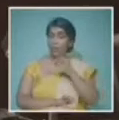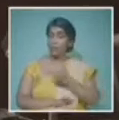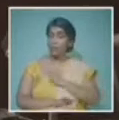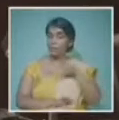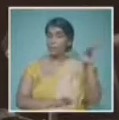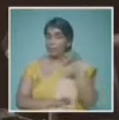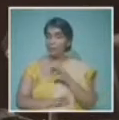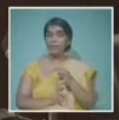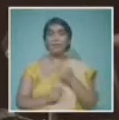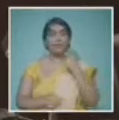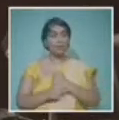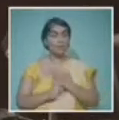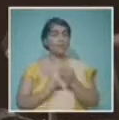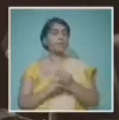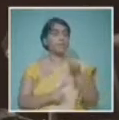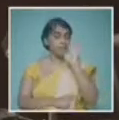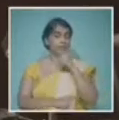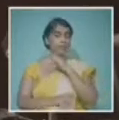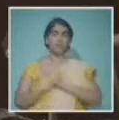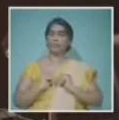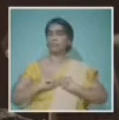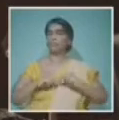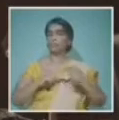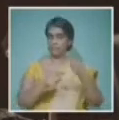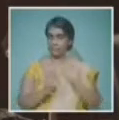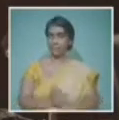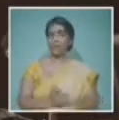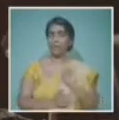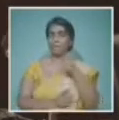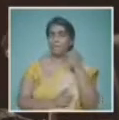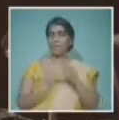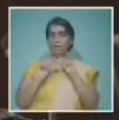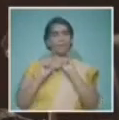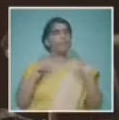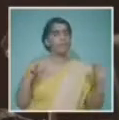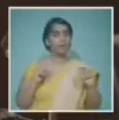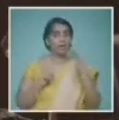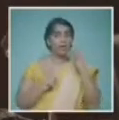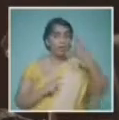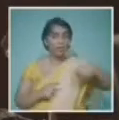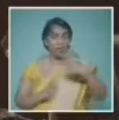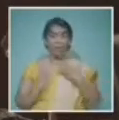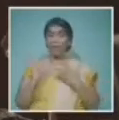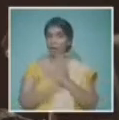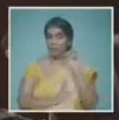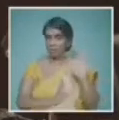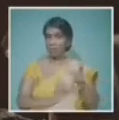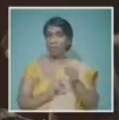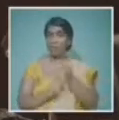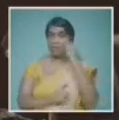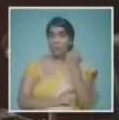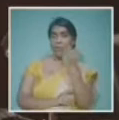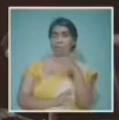ලබන ජනරජයේ ජනාධිපතිවරයා විසින් ක්‍රියාත්මක කළ යුත්තේය. මේක වැදගත් වගන්තිය. ජනතාවගේ පරමාධිපත්‍ය බලයෙන් විධායක බලය